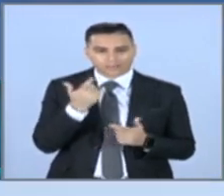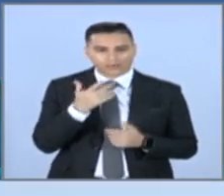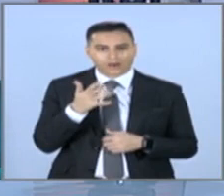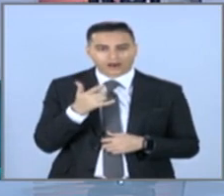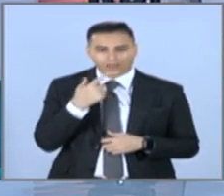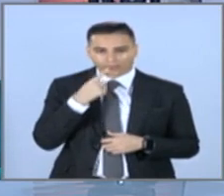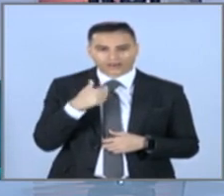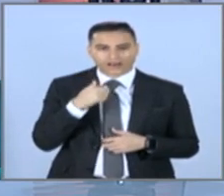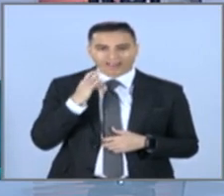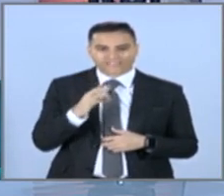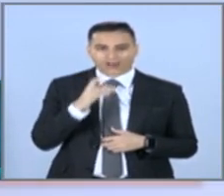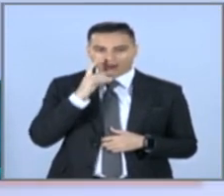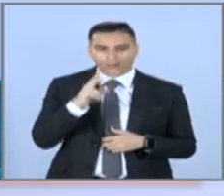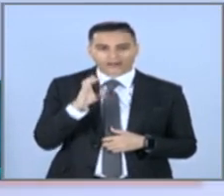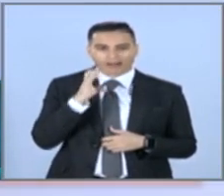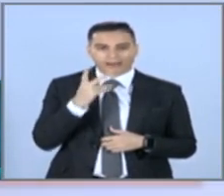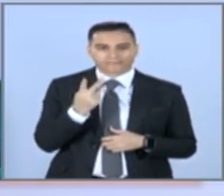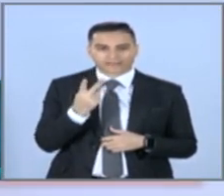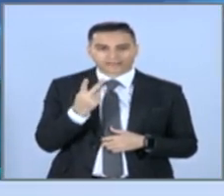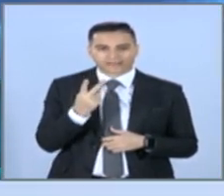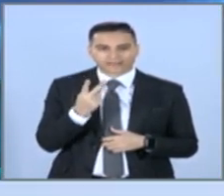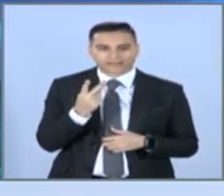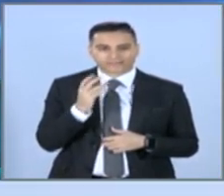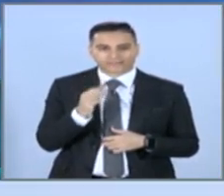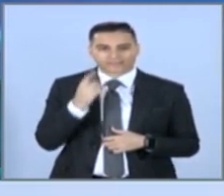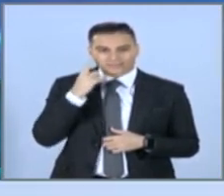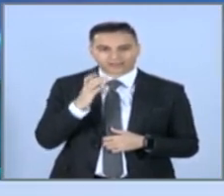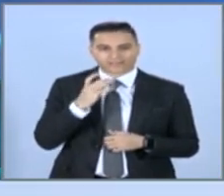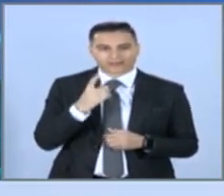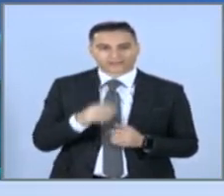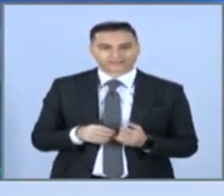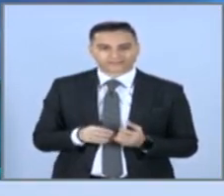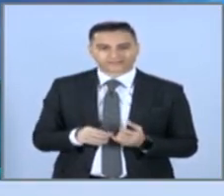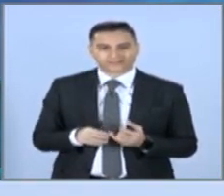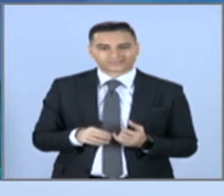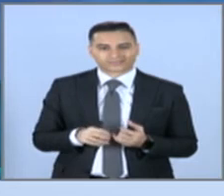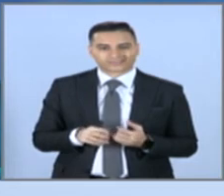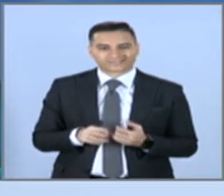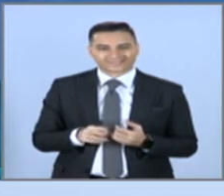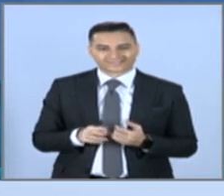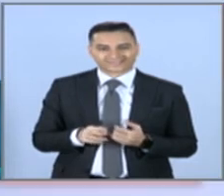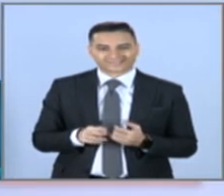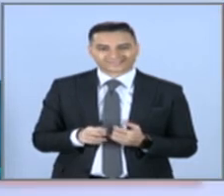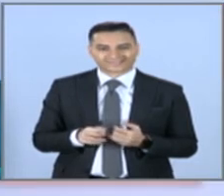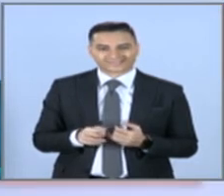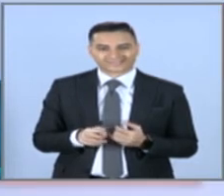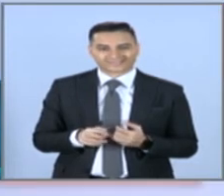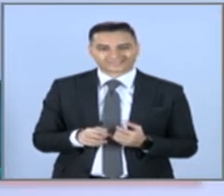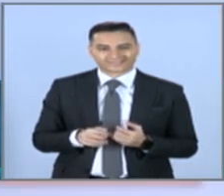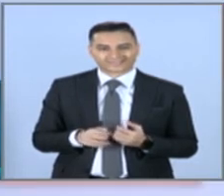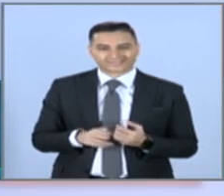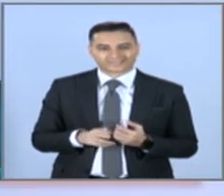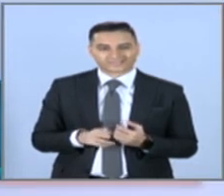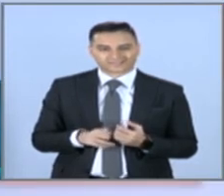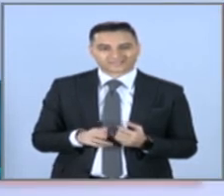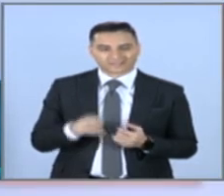طب إحنا ينفع نقول الإجابة التانية؟ مش إحنا بناخد الإجابة الأولى؟ لا أسف، معلش والله غلط، معلش أسف. معلش معلش،